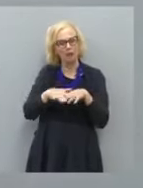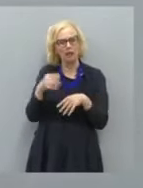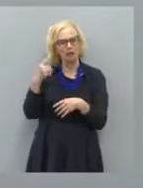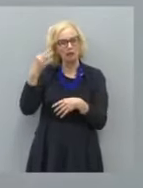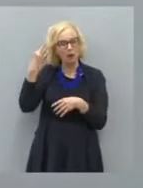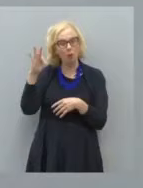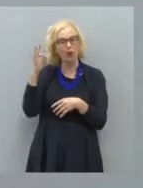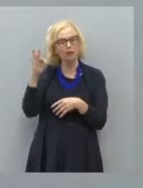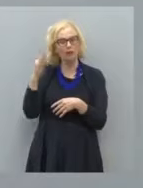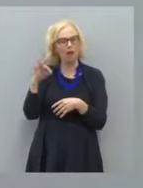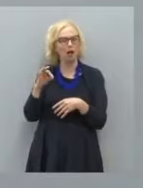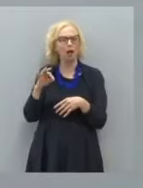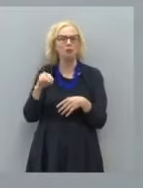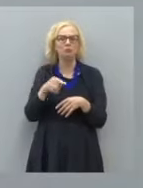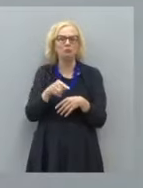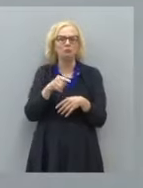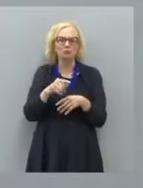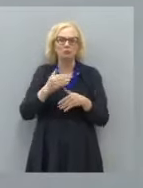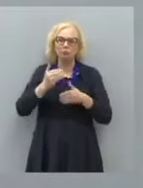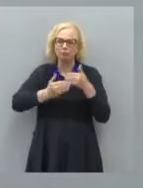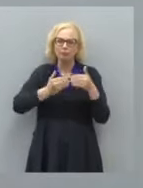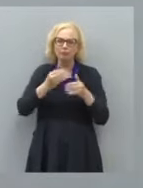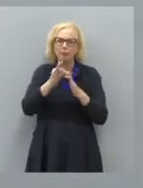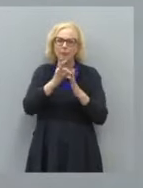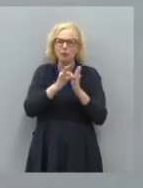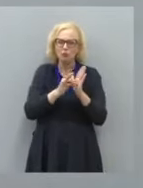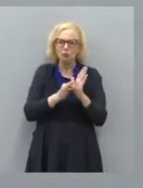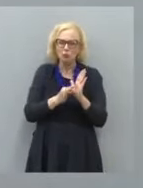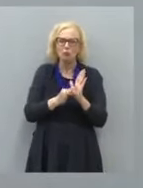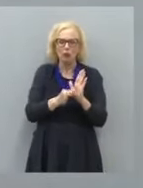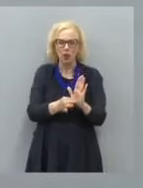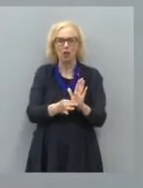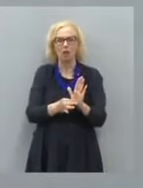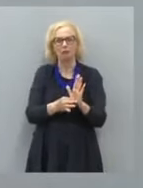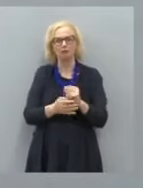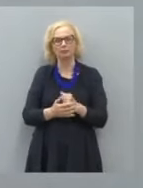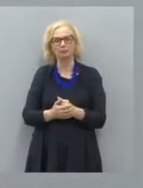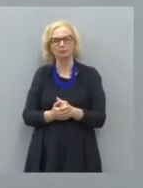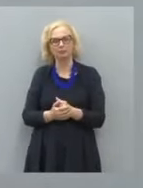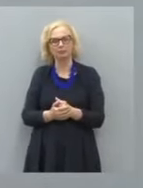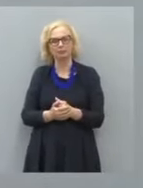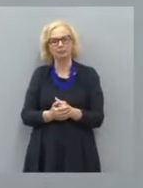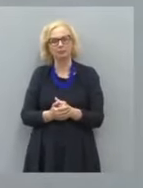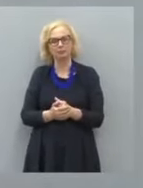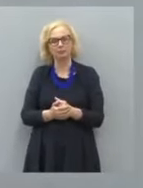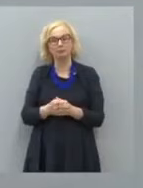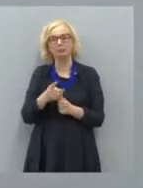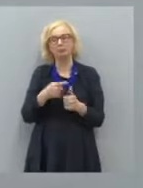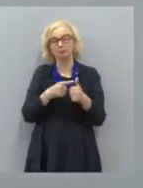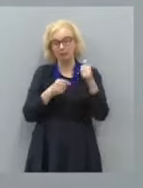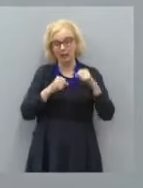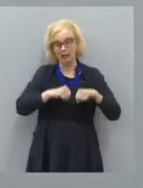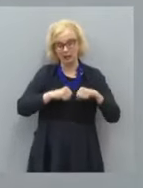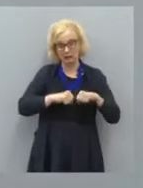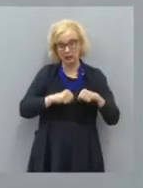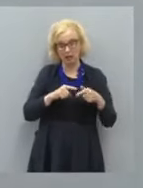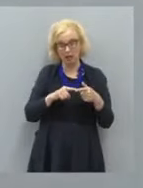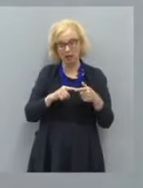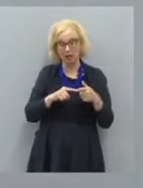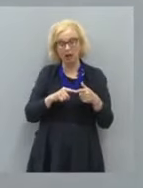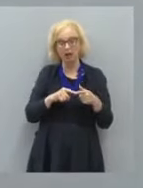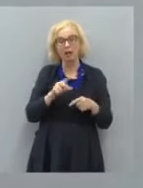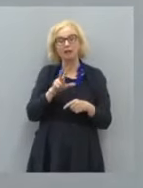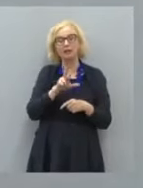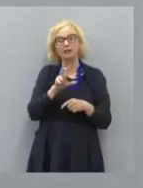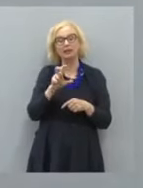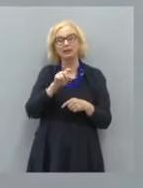funzioni e tutta la progressione anche delle misure che sono solo che sono qui presentate allora sanità assorbimento di